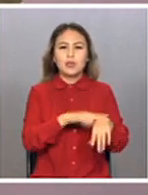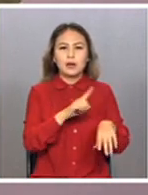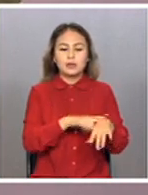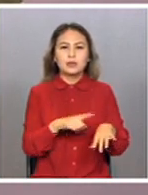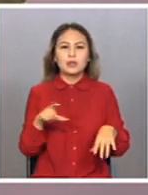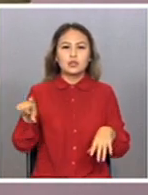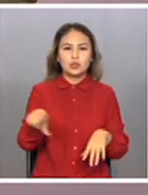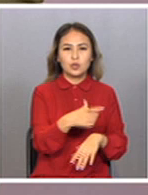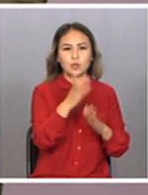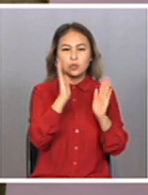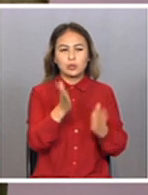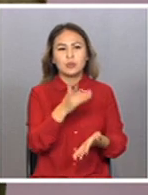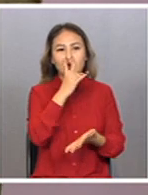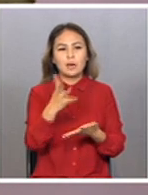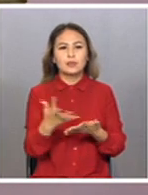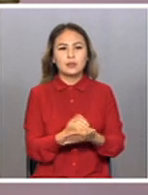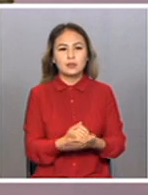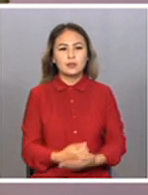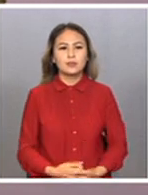жүріп өтетінін анықтадыңдар.